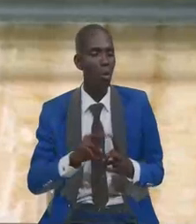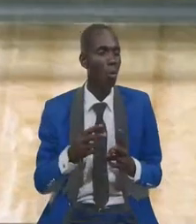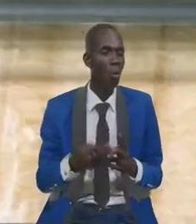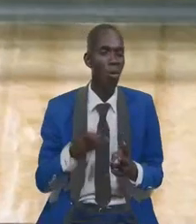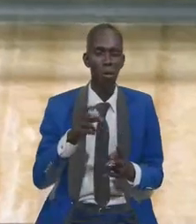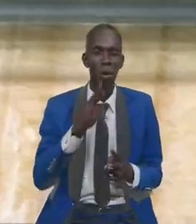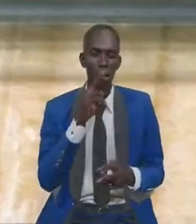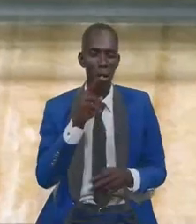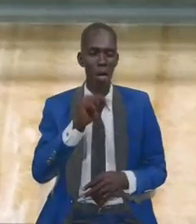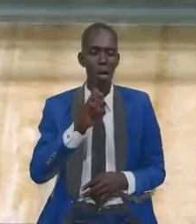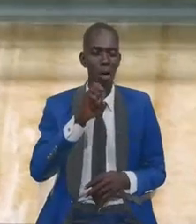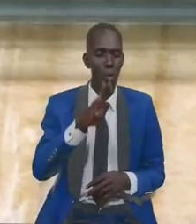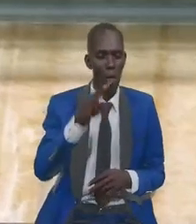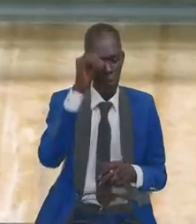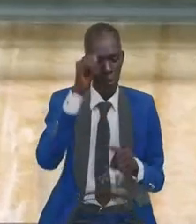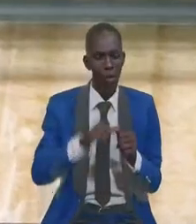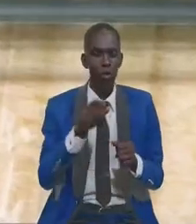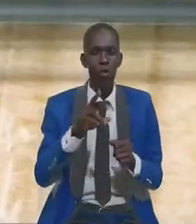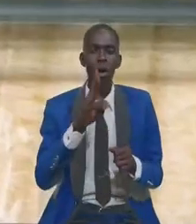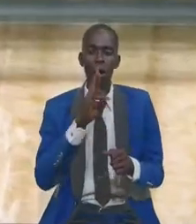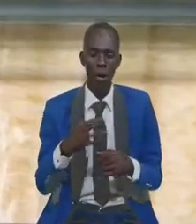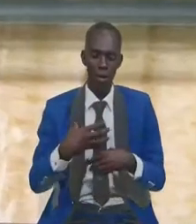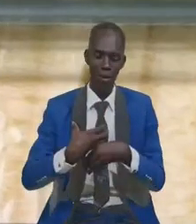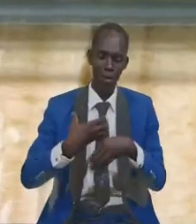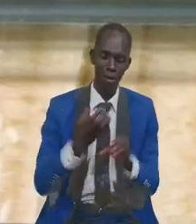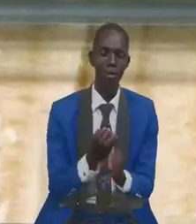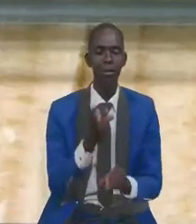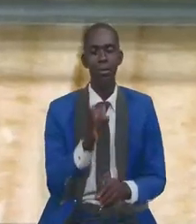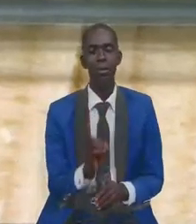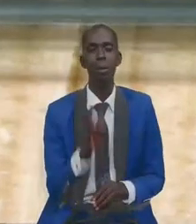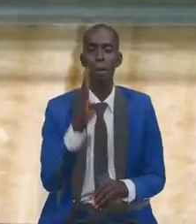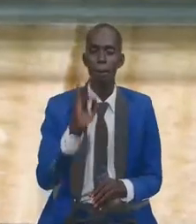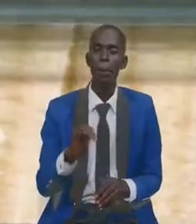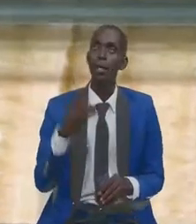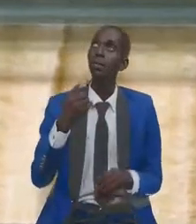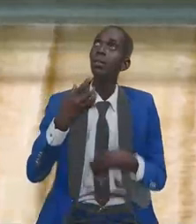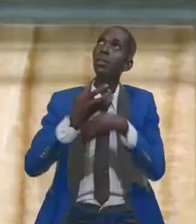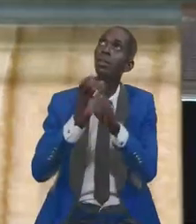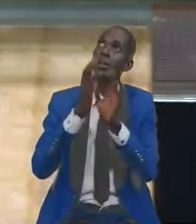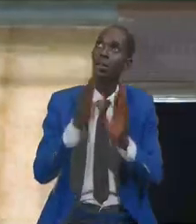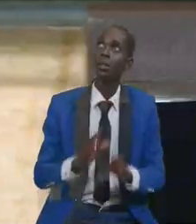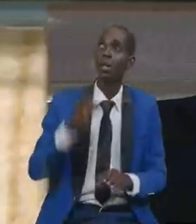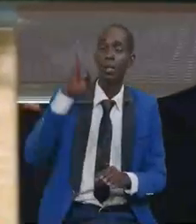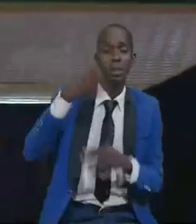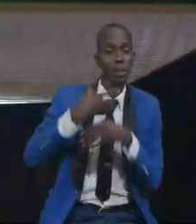a toujours un créateur. Et comme le créateur est plus grand que celui qui a ce qui est créé,